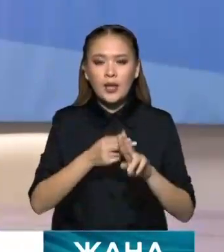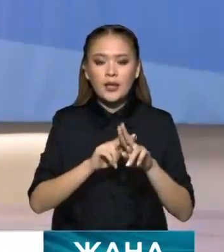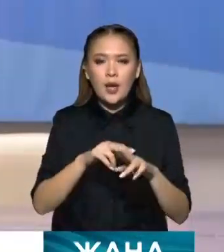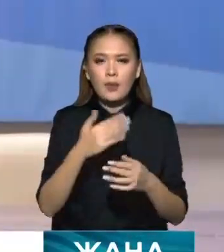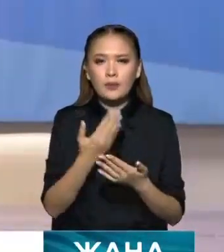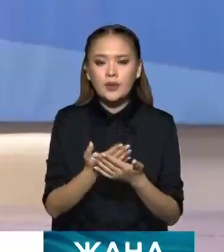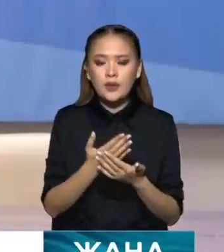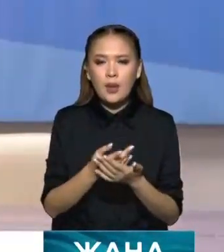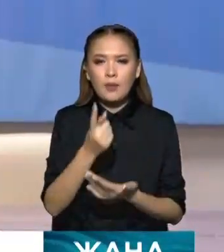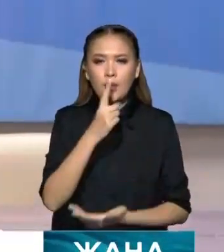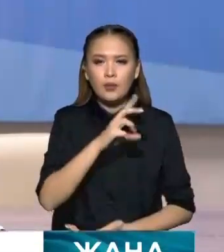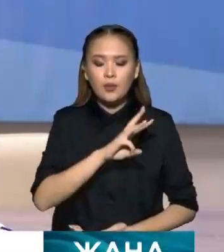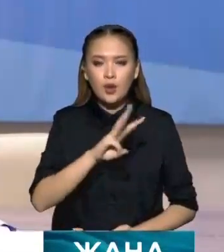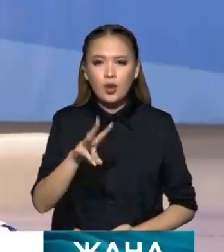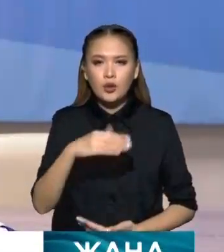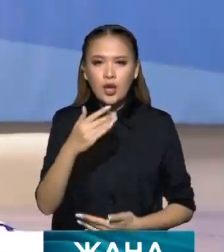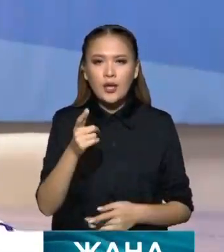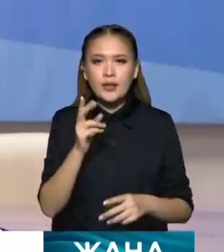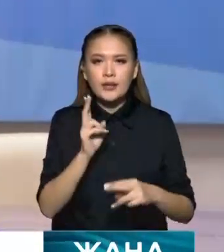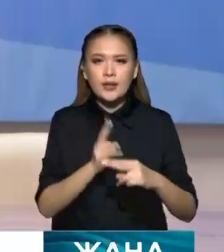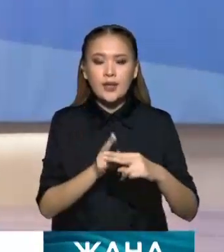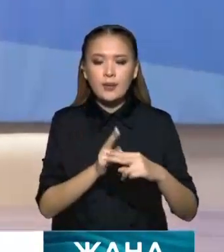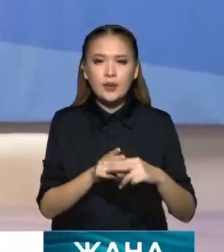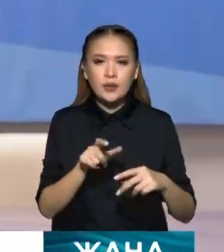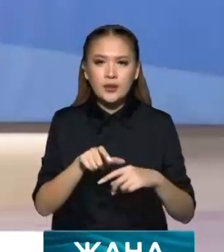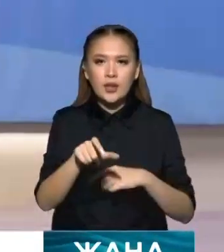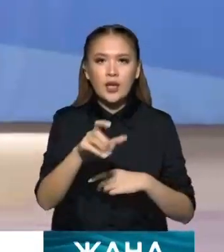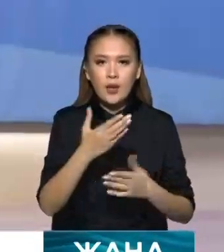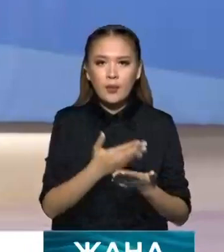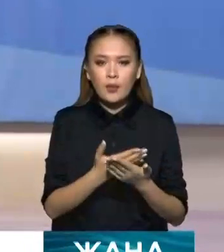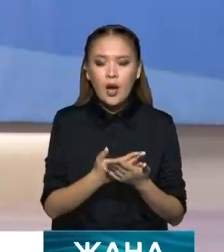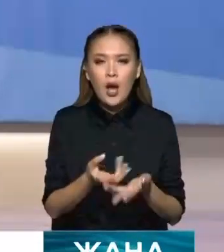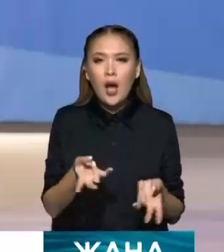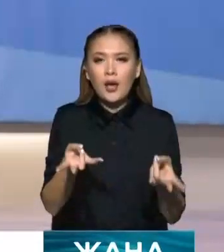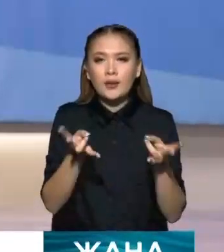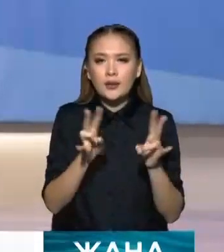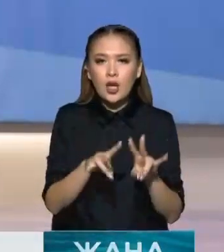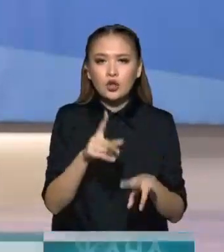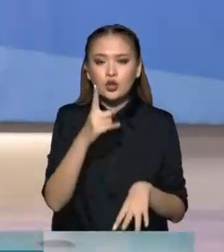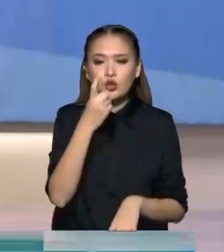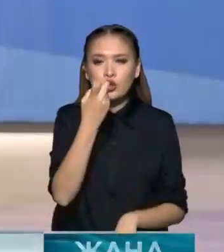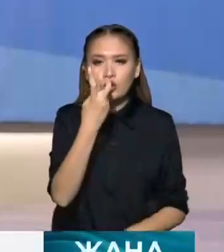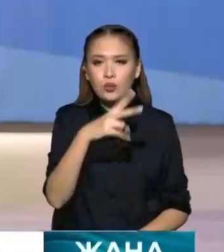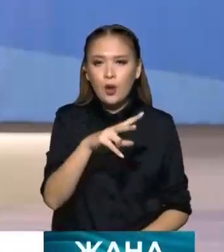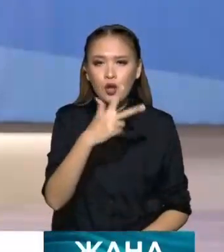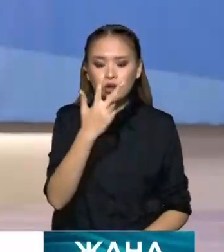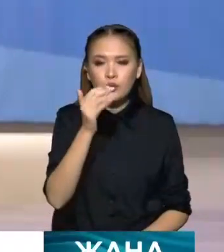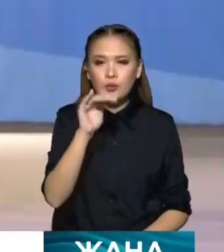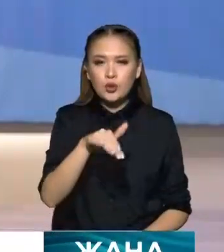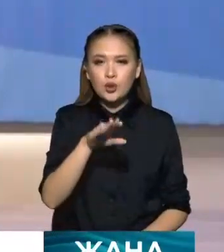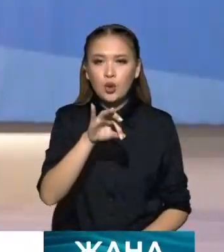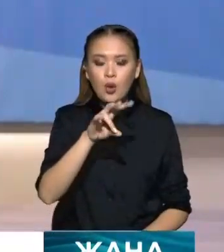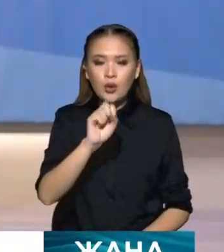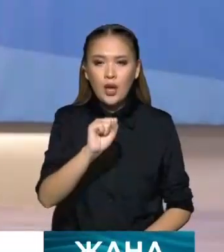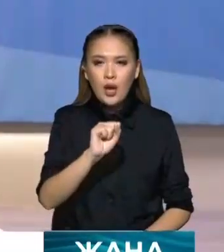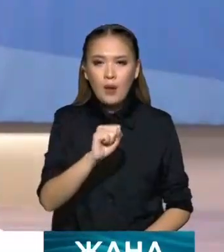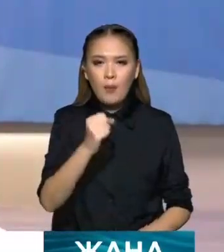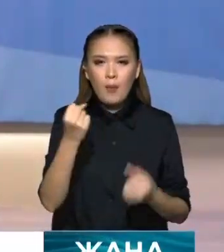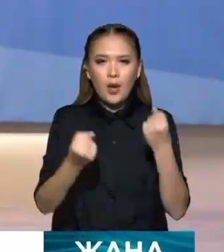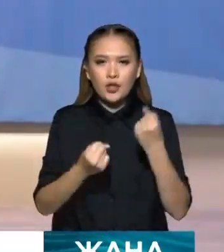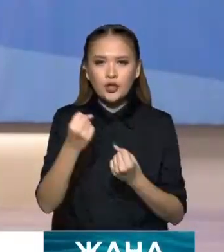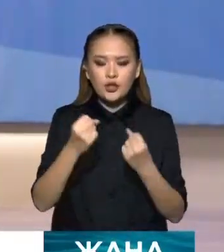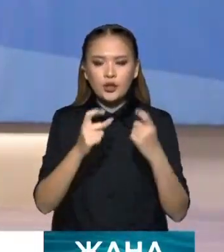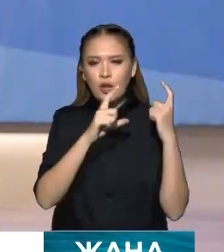1 миллионнан асасы мысалы темір жол көлігімен шығарылса, қалған 123 мың тоннасы автокөлікпен